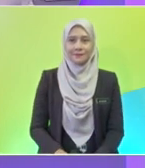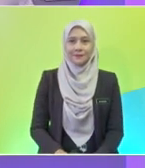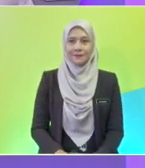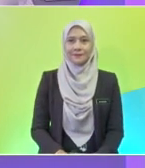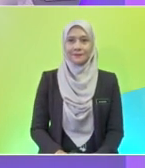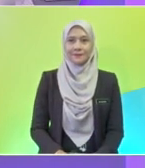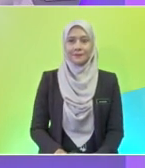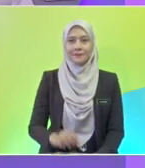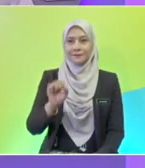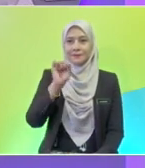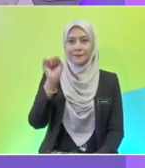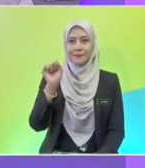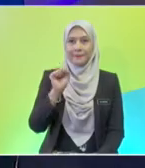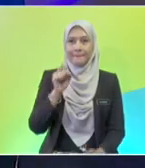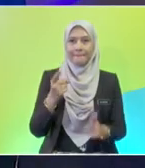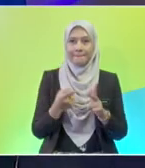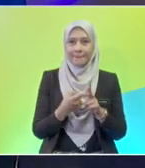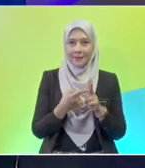yang ketiga